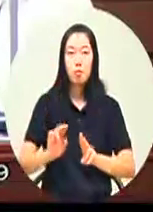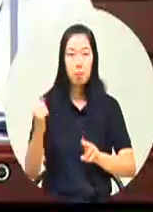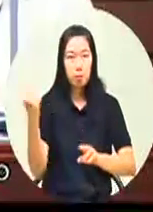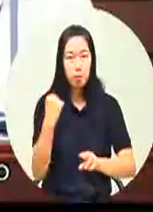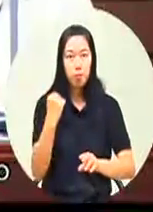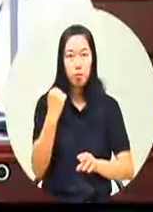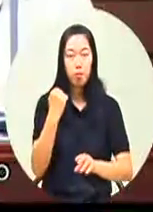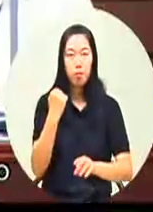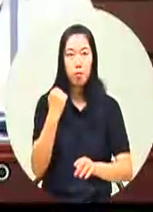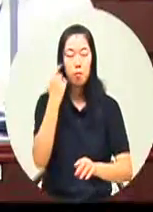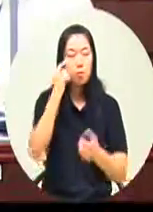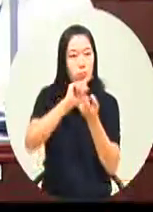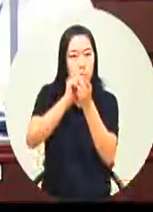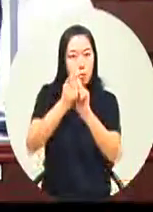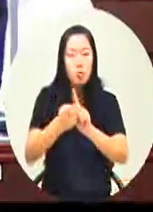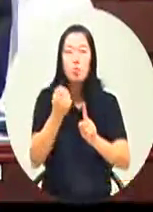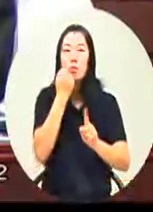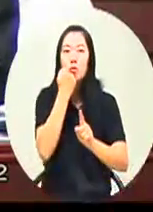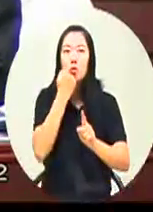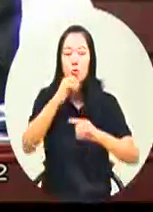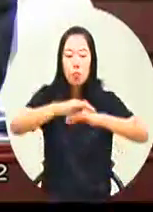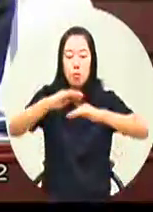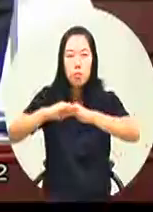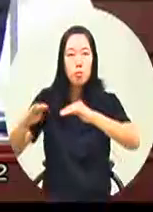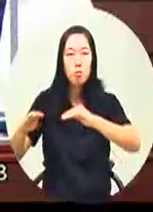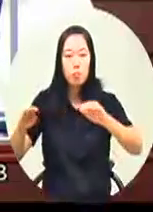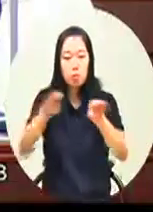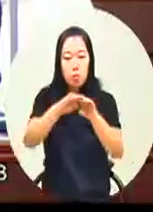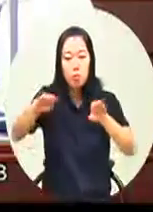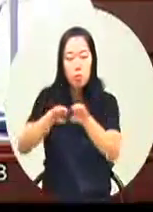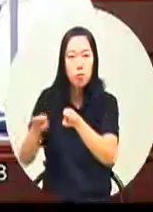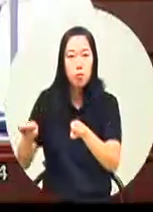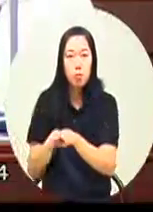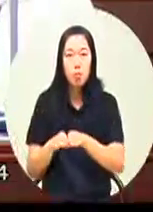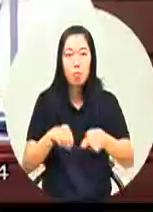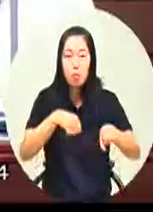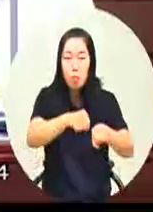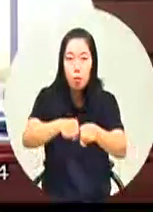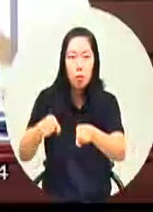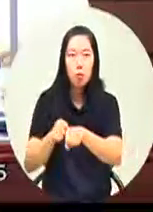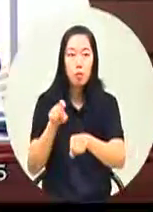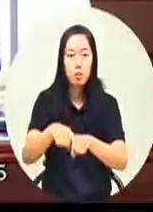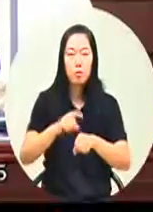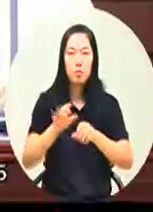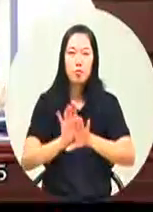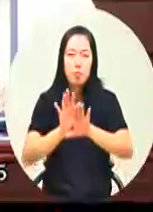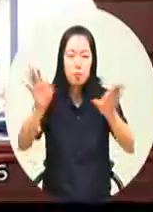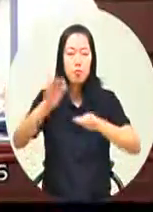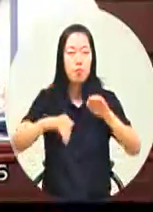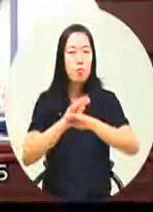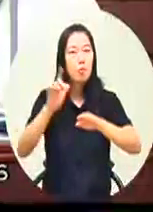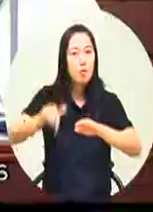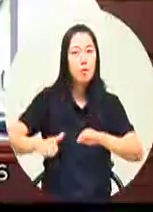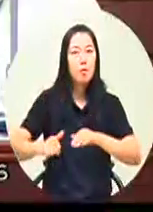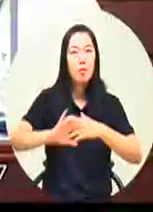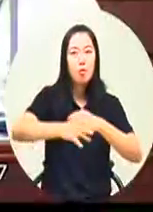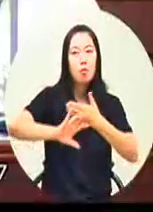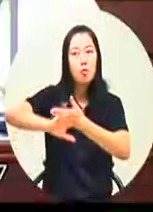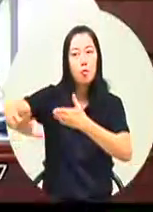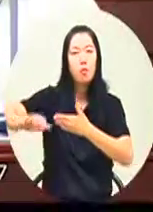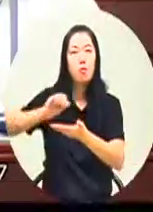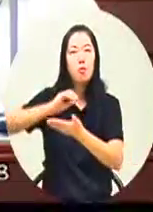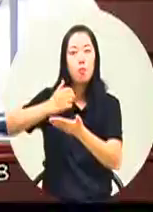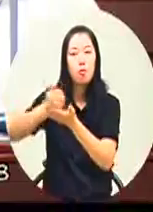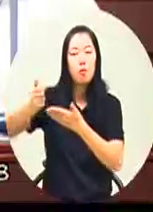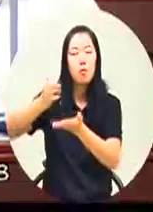视为是拼装车，那所以刚才议员所看到的那一些已经都是发展非常成熟，在国外也都外销的，在我们这边都变成是拼